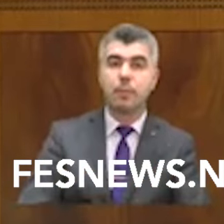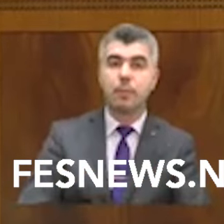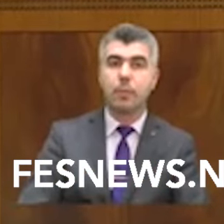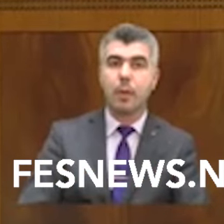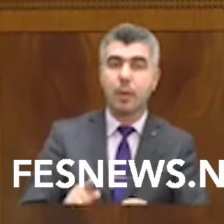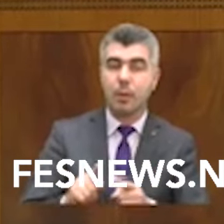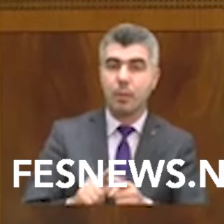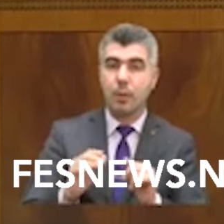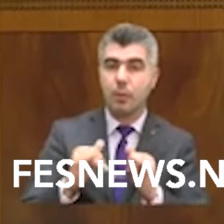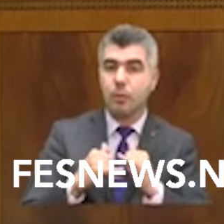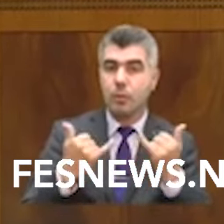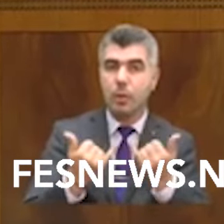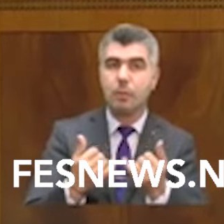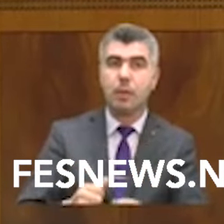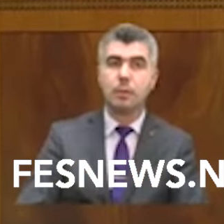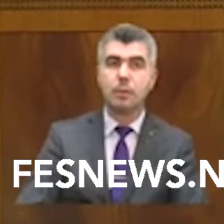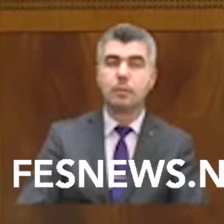سيسيون